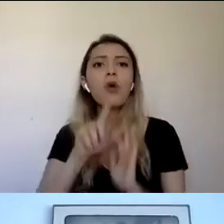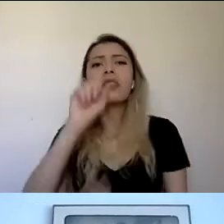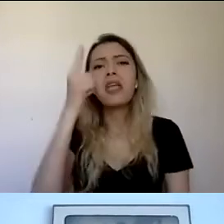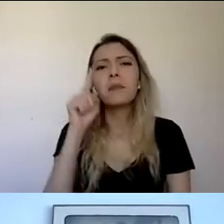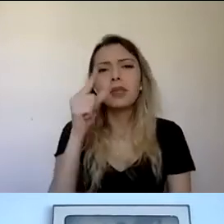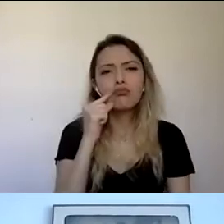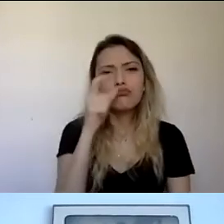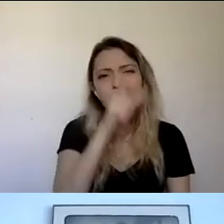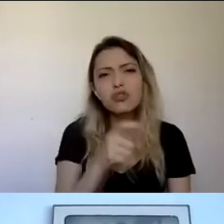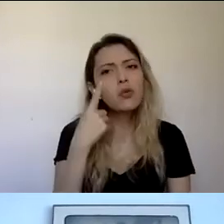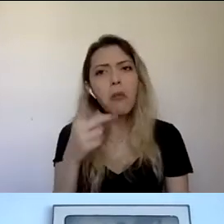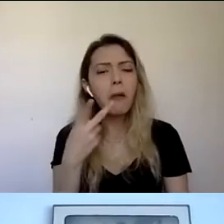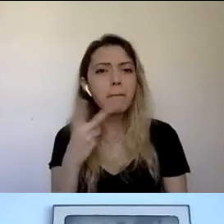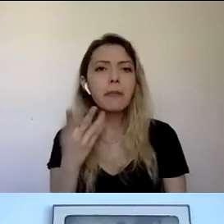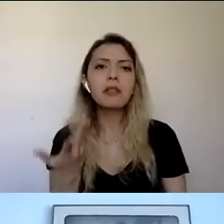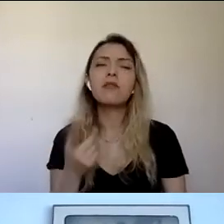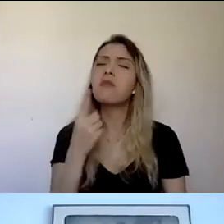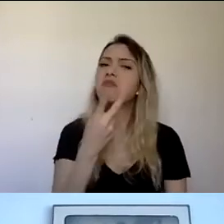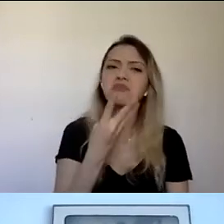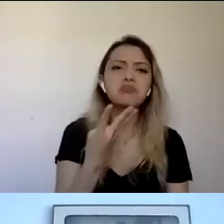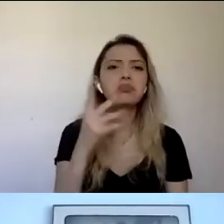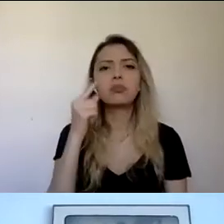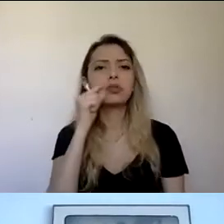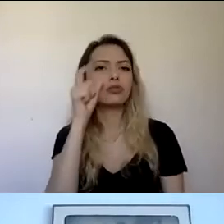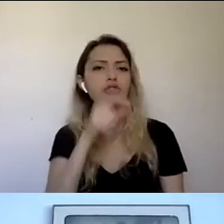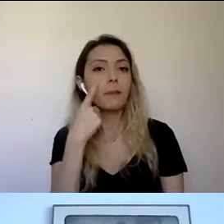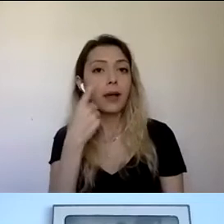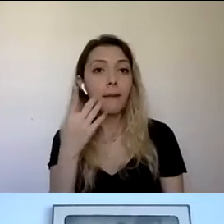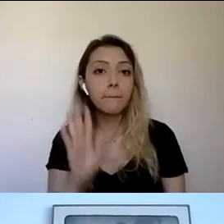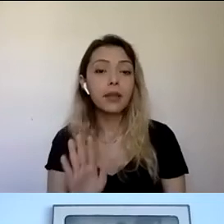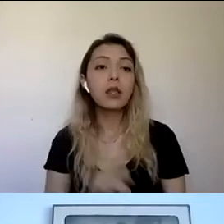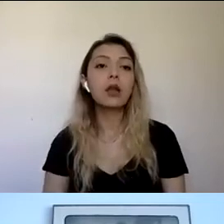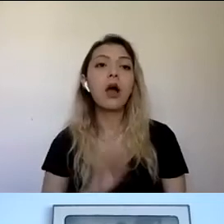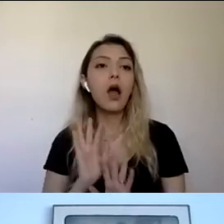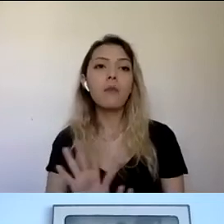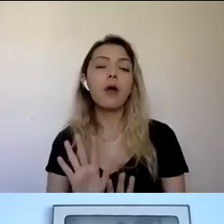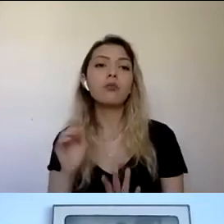ya da birkaç kişi bakabilir ama bundan sonraki o önceliklendirme